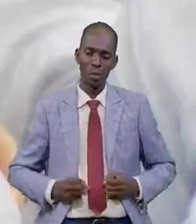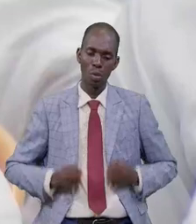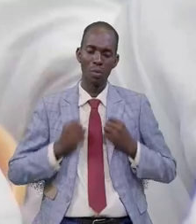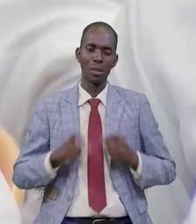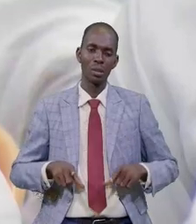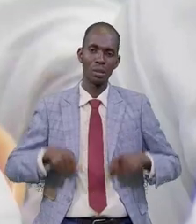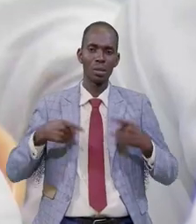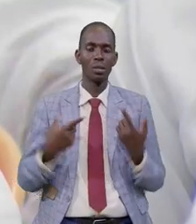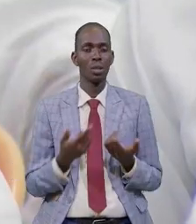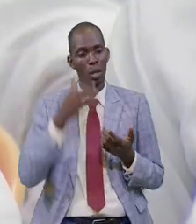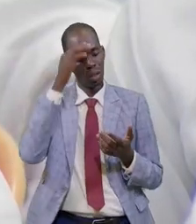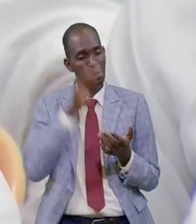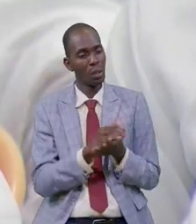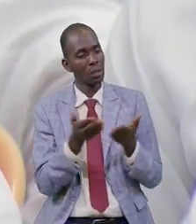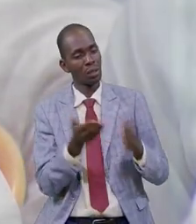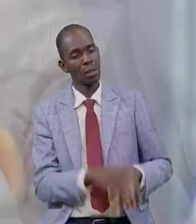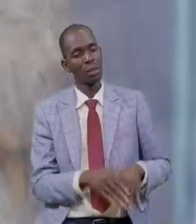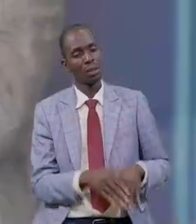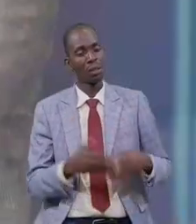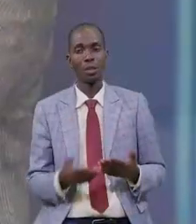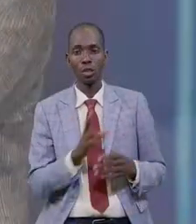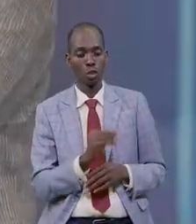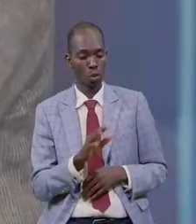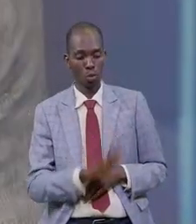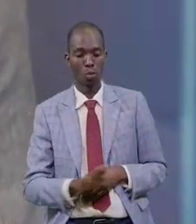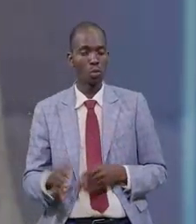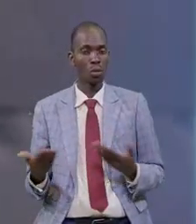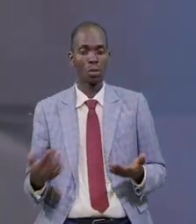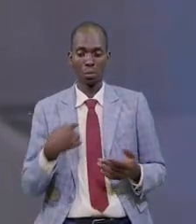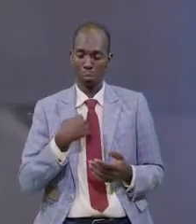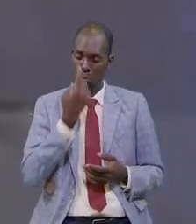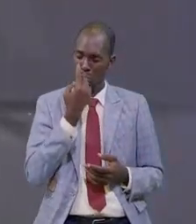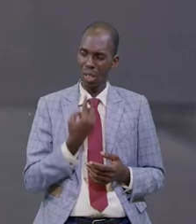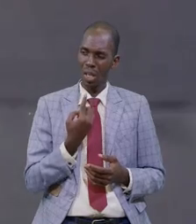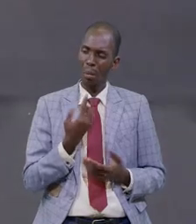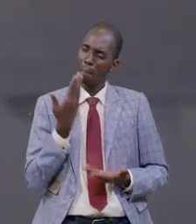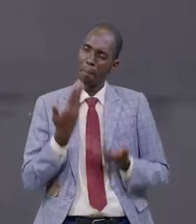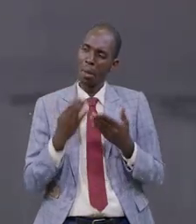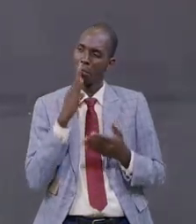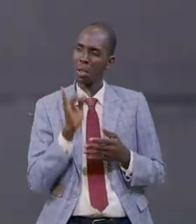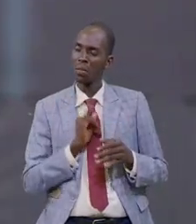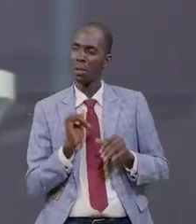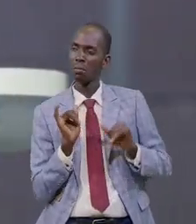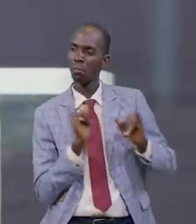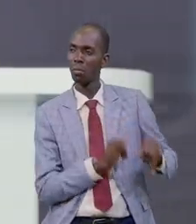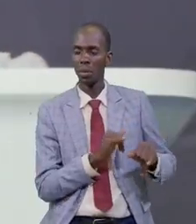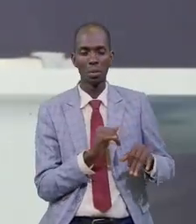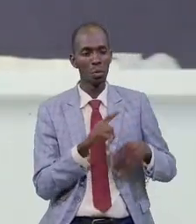parti pas d'enfant elle était là peut-être si je tourne à Moab